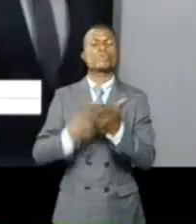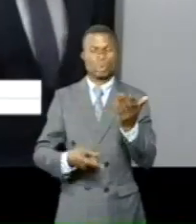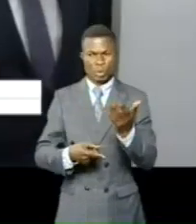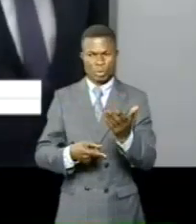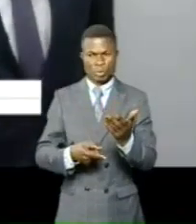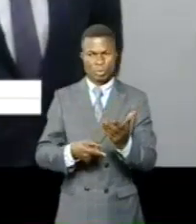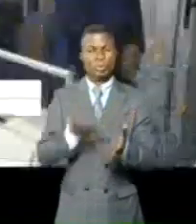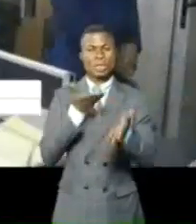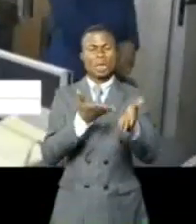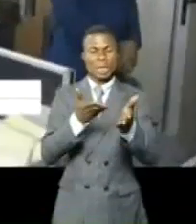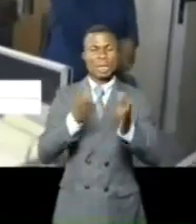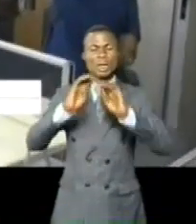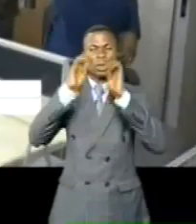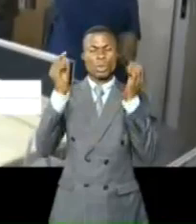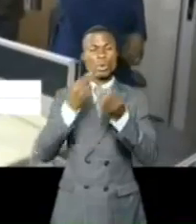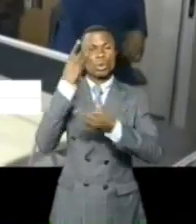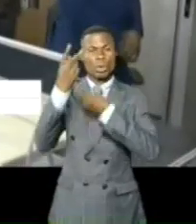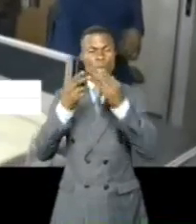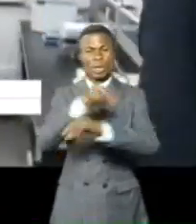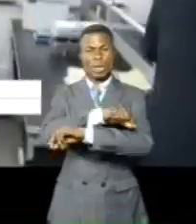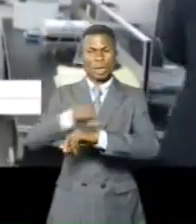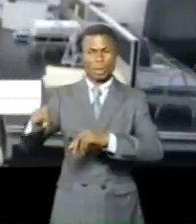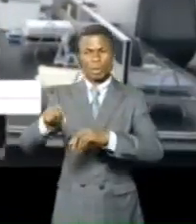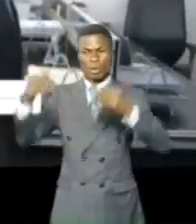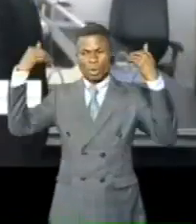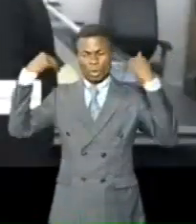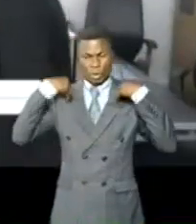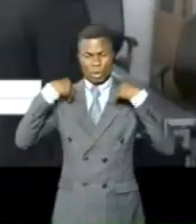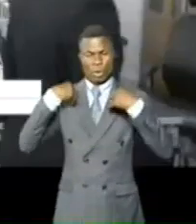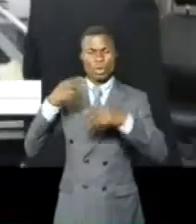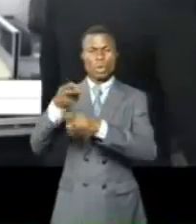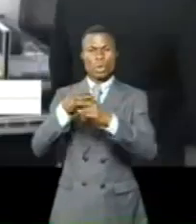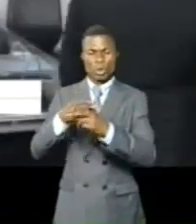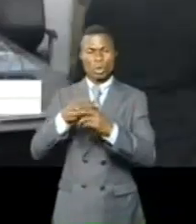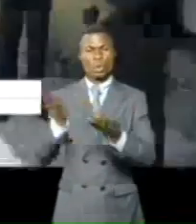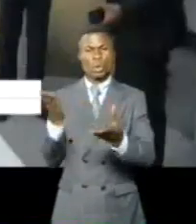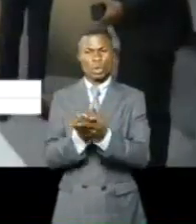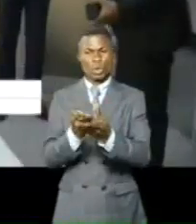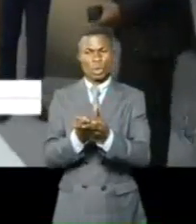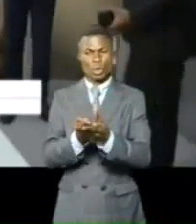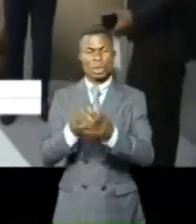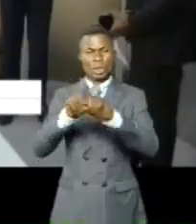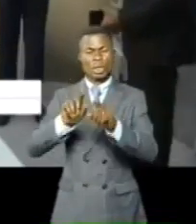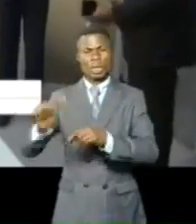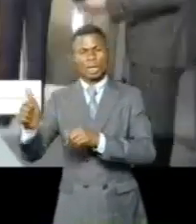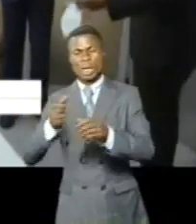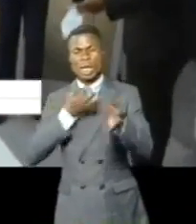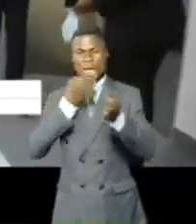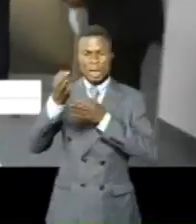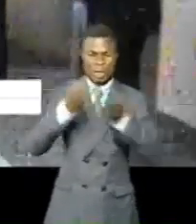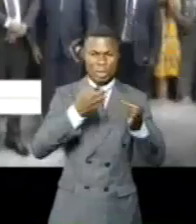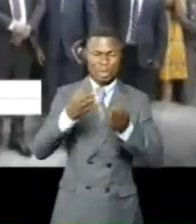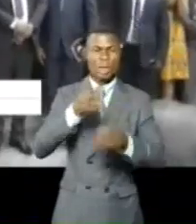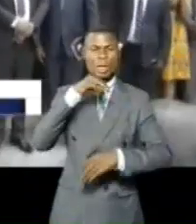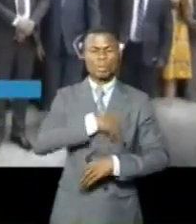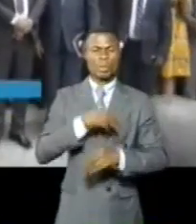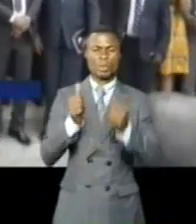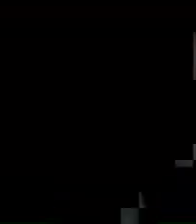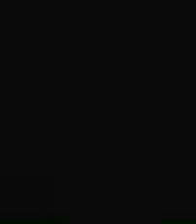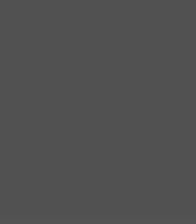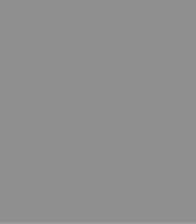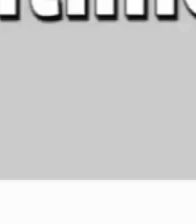permis à l'argentier national de visiter les bureaux de l'autorité des régulations et des contrôles des assurances et de se faire expliquer les missions de chaque